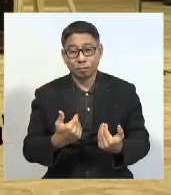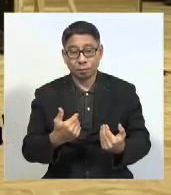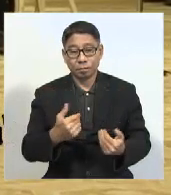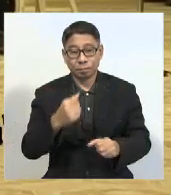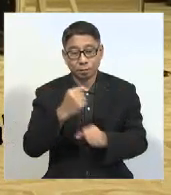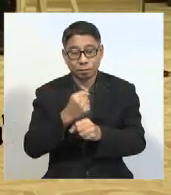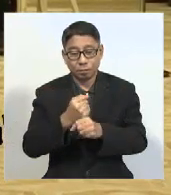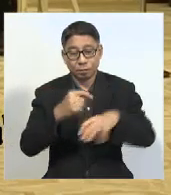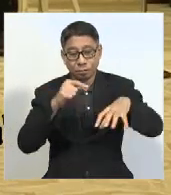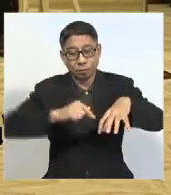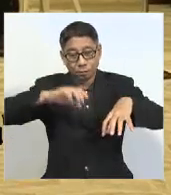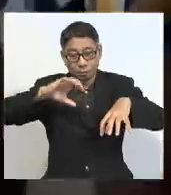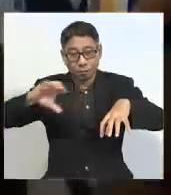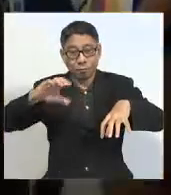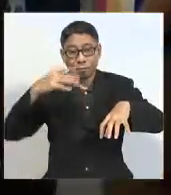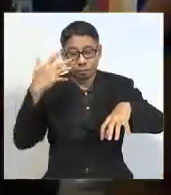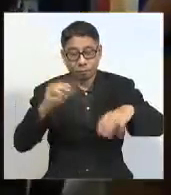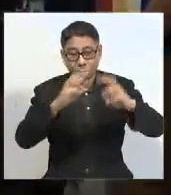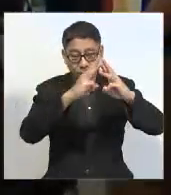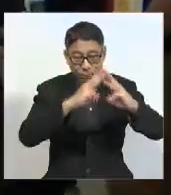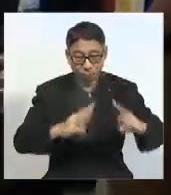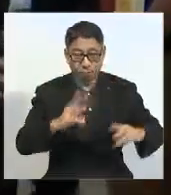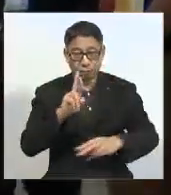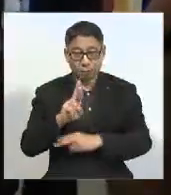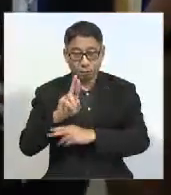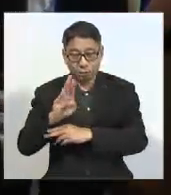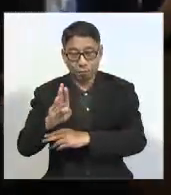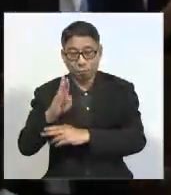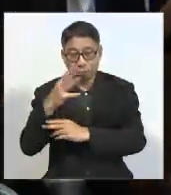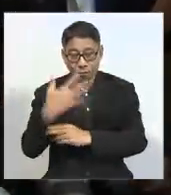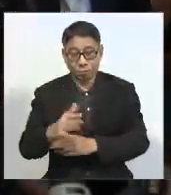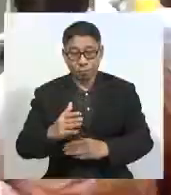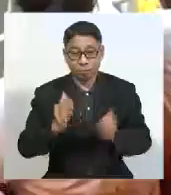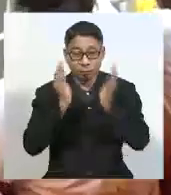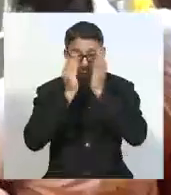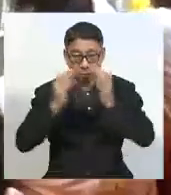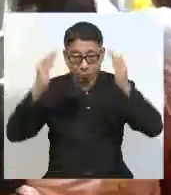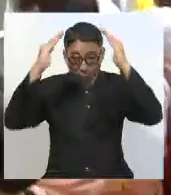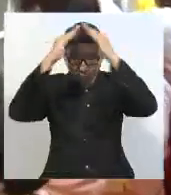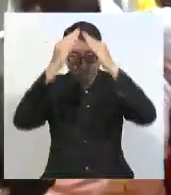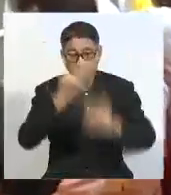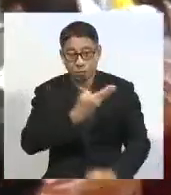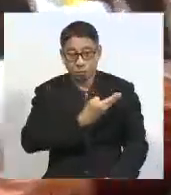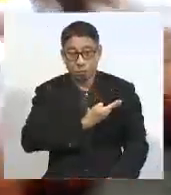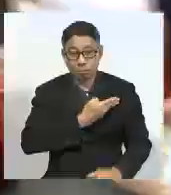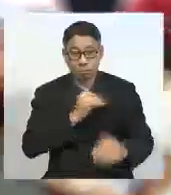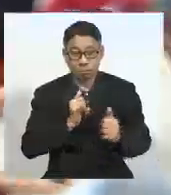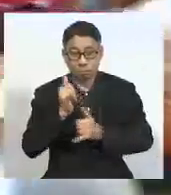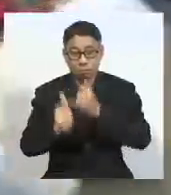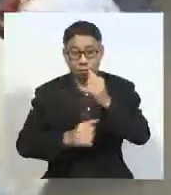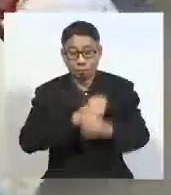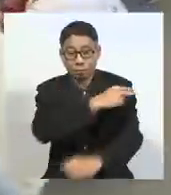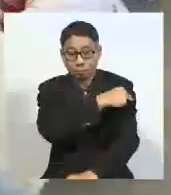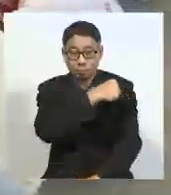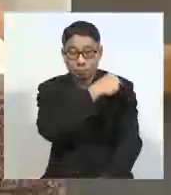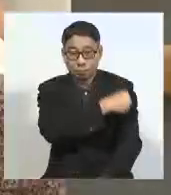จที่ทำเนียบรัฐบาลและวัดราชบพิตรสถิตมหาสีมารามสมเด็จพระสันตะปาปาฟรังซิสเสด็จเยือนโรงพยาบาล